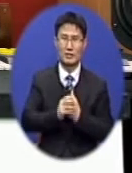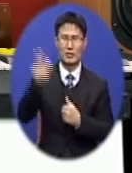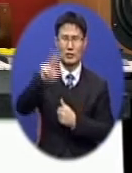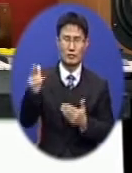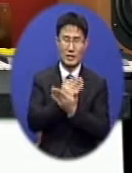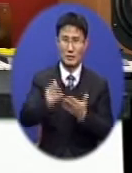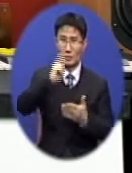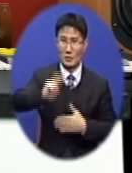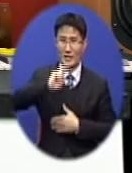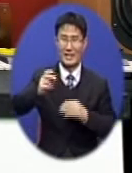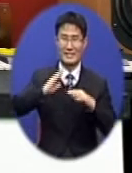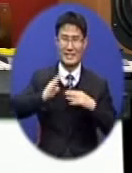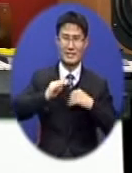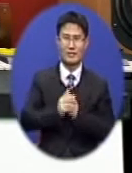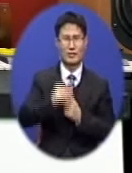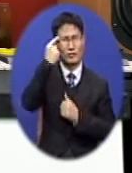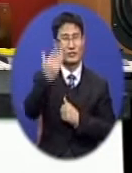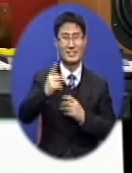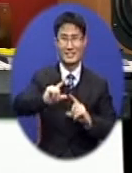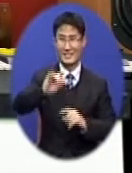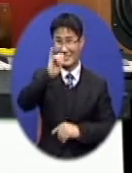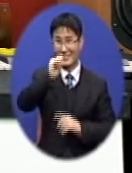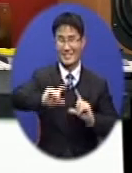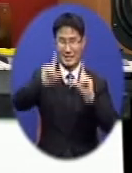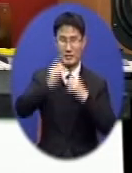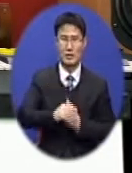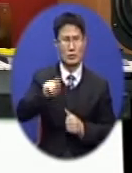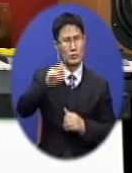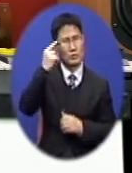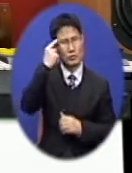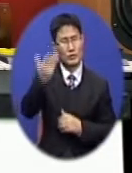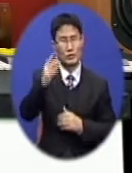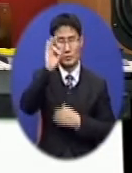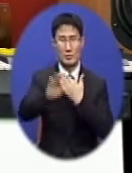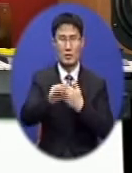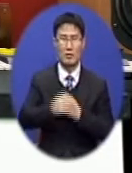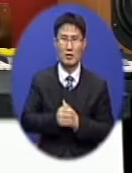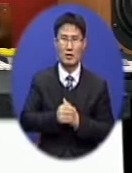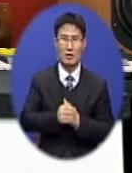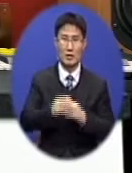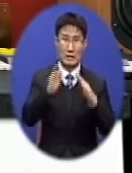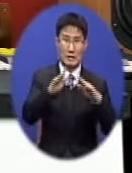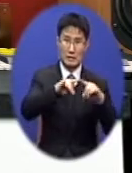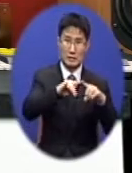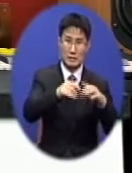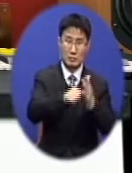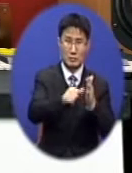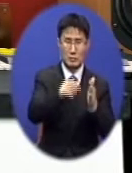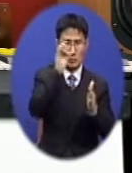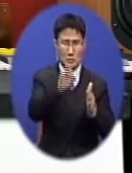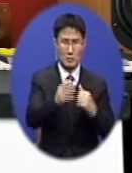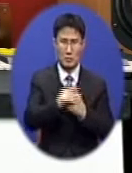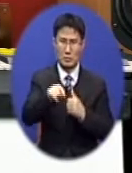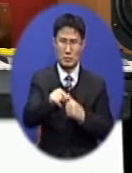나눔 노래자랑 네. 퀴즈가 있는 날이죠. 네. 요즘 퀴즈 보면 가전제품 통해서 이렇게